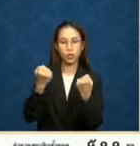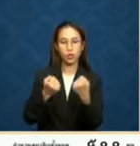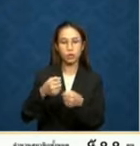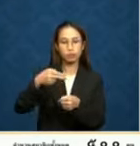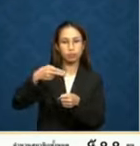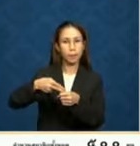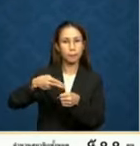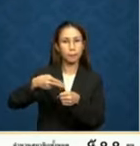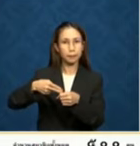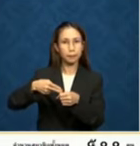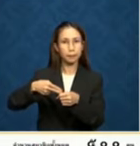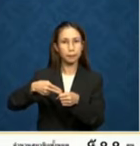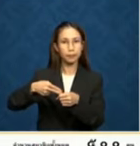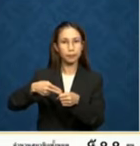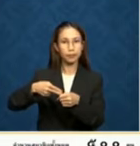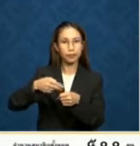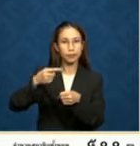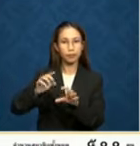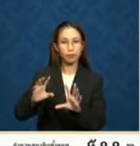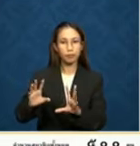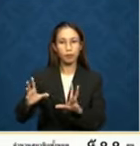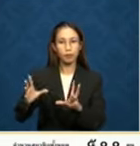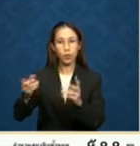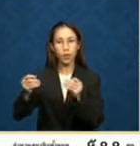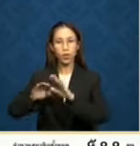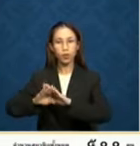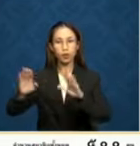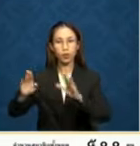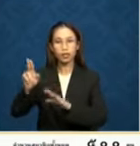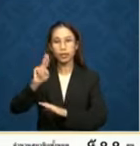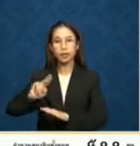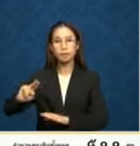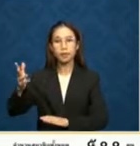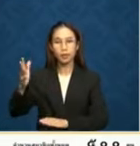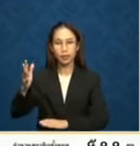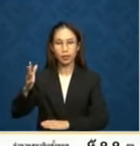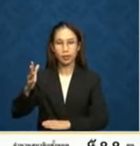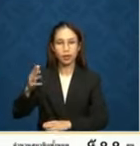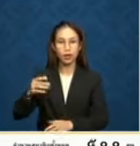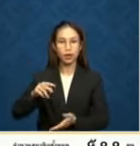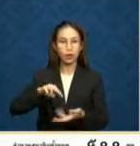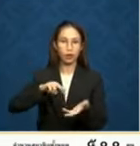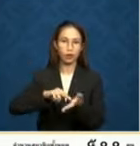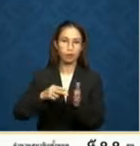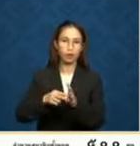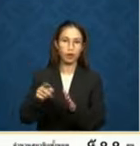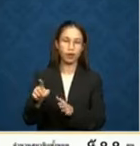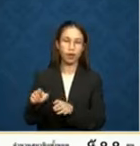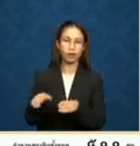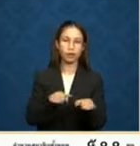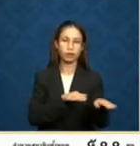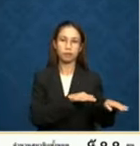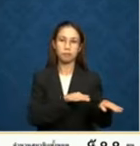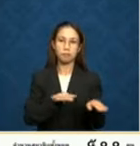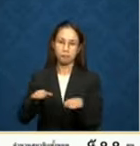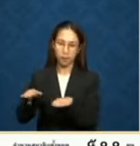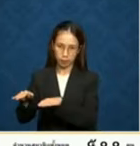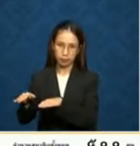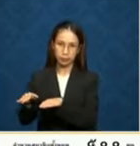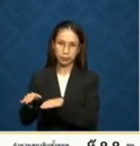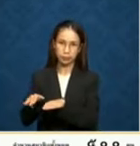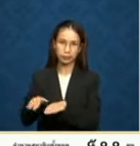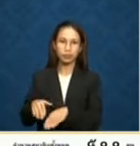บต้องหมดไปจากโลกใบนี้นั่นคือการเตรียบคามพร้อมซึ่ยิงใหญ่มาก